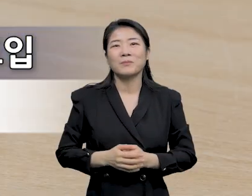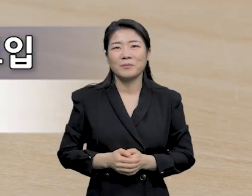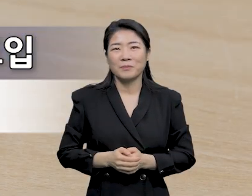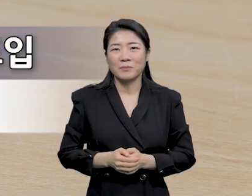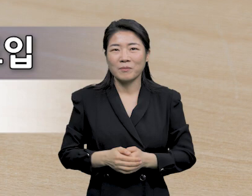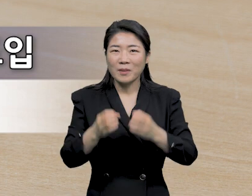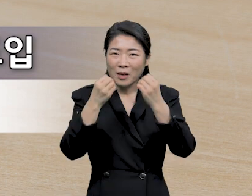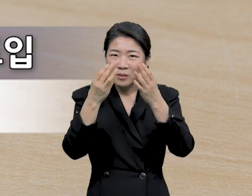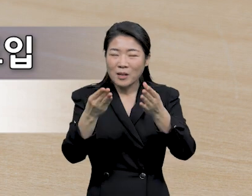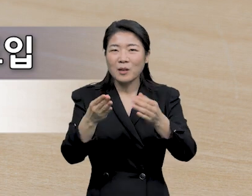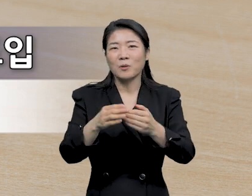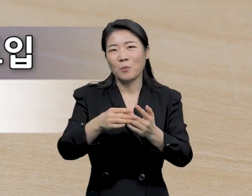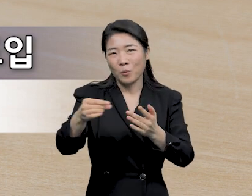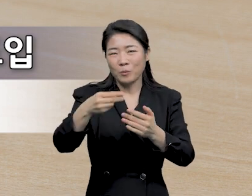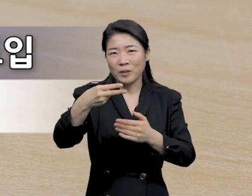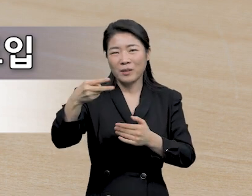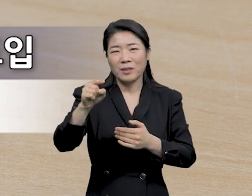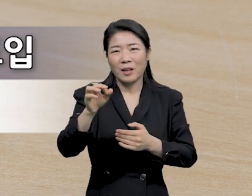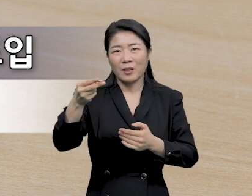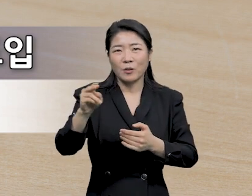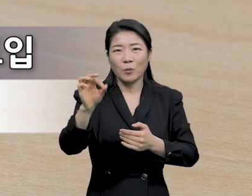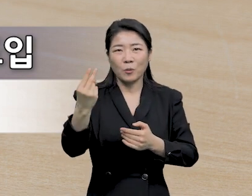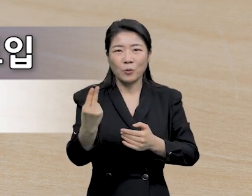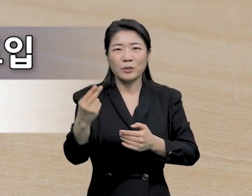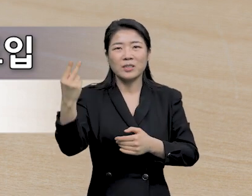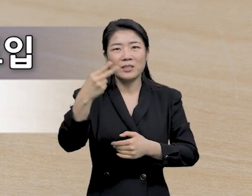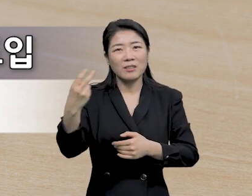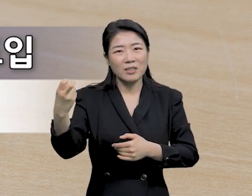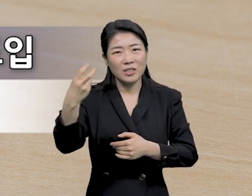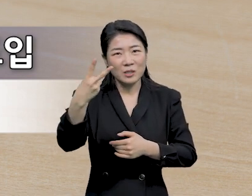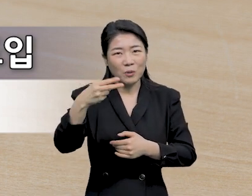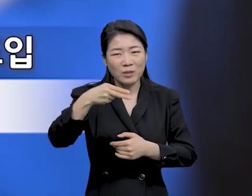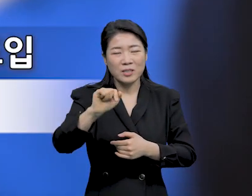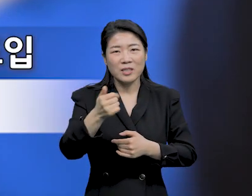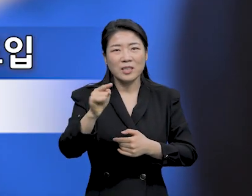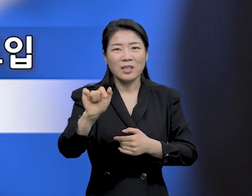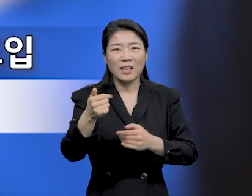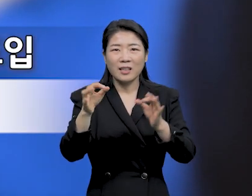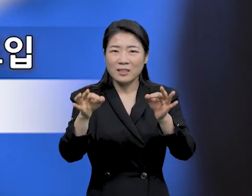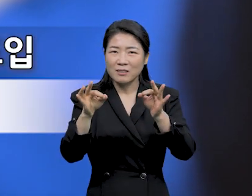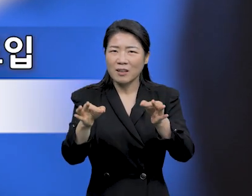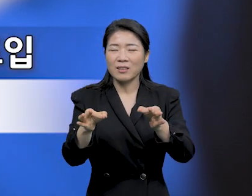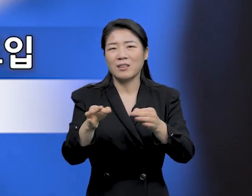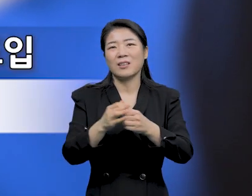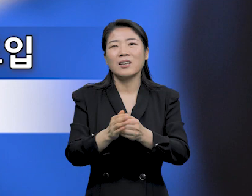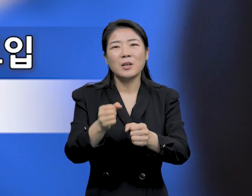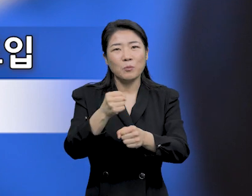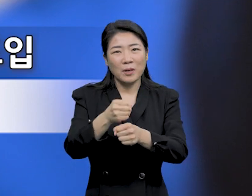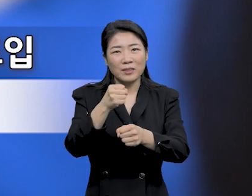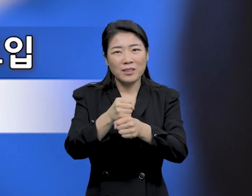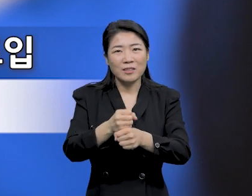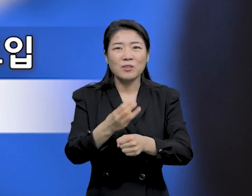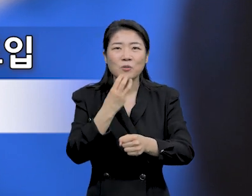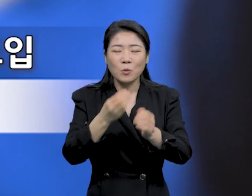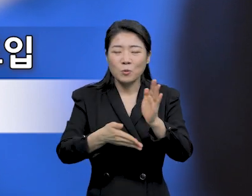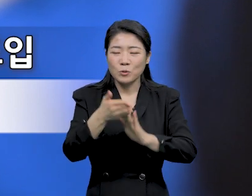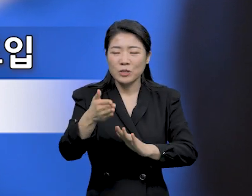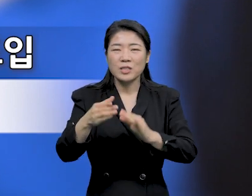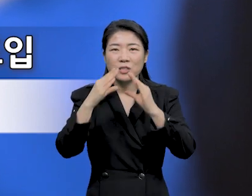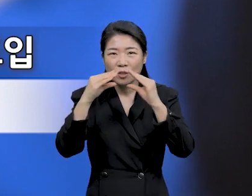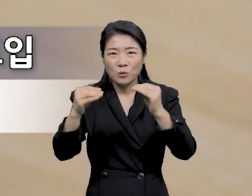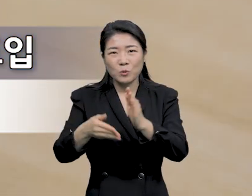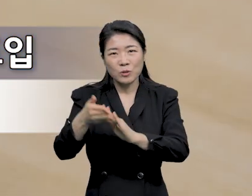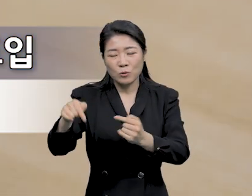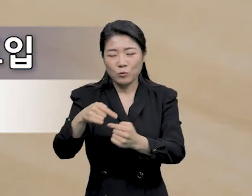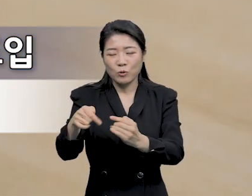선정했습니다 새로 선정된 땡겨요 신한은행이 2022년 출시해 서울시 충북도 세종시 등에서